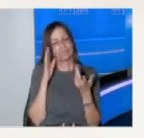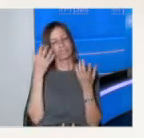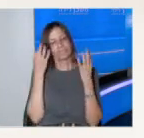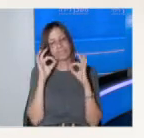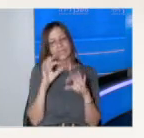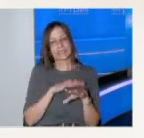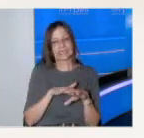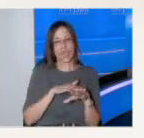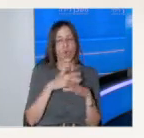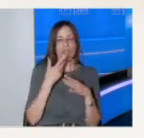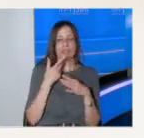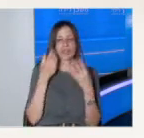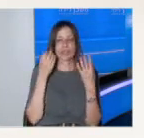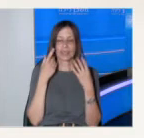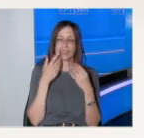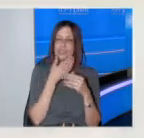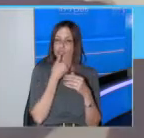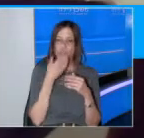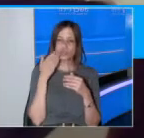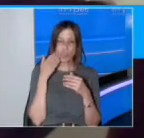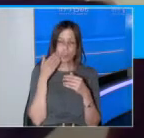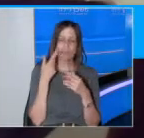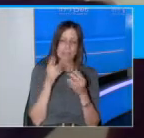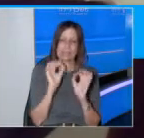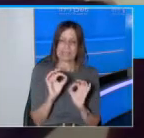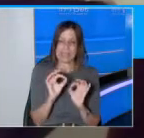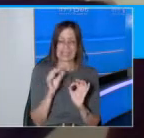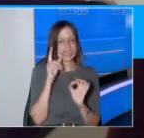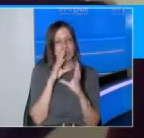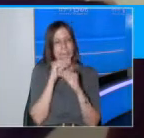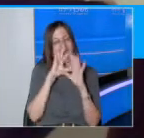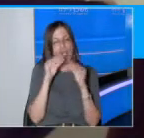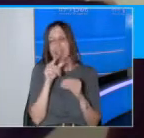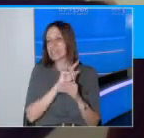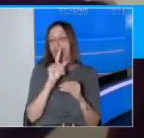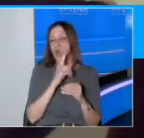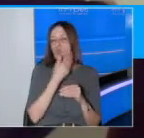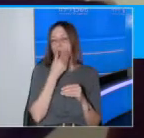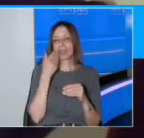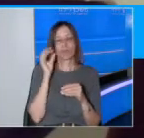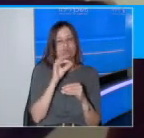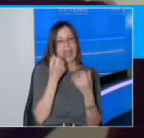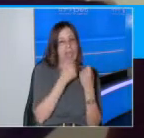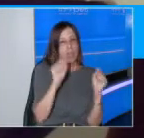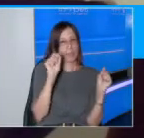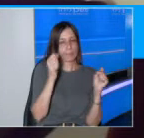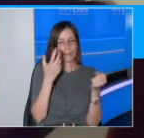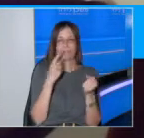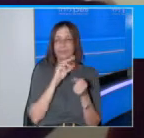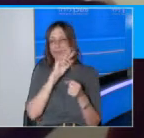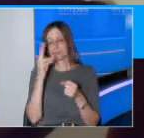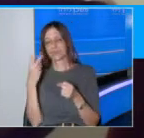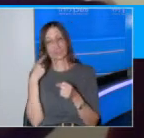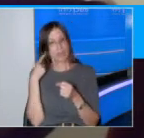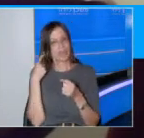לסליחות ולתפילות ולצום, והכל בסדר, צריך לדבר על הכל. זה לא יום כיפור של חילונים. כן, שמואל, אתה שומע את הדברים האלו של רם,